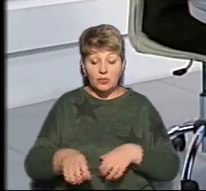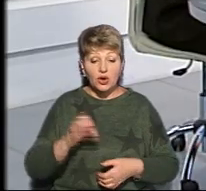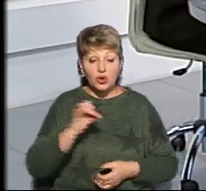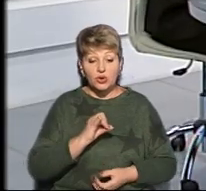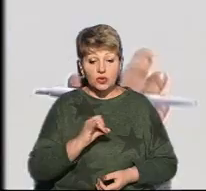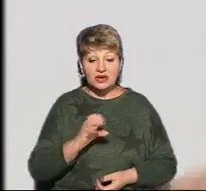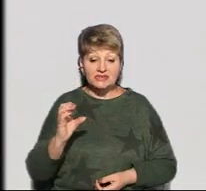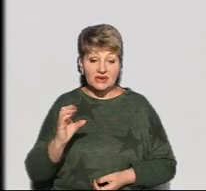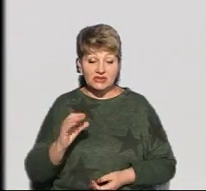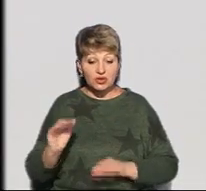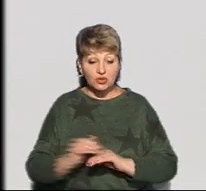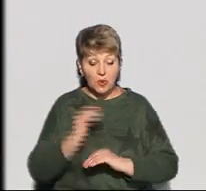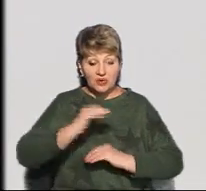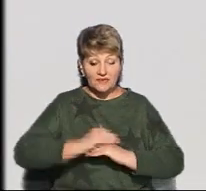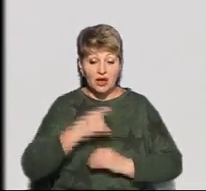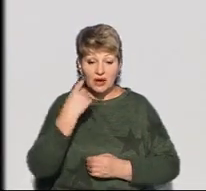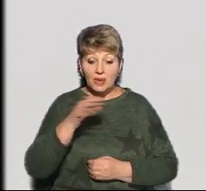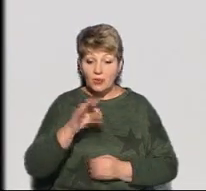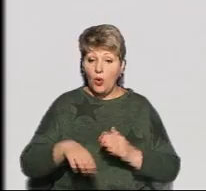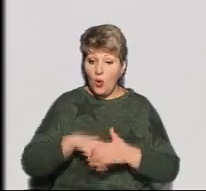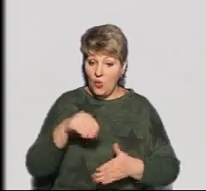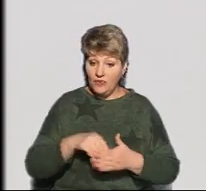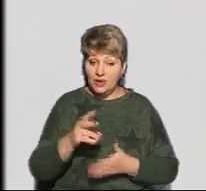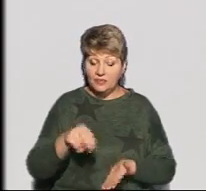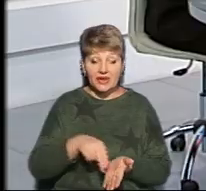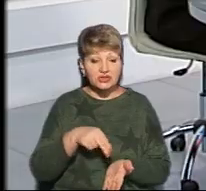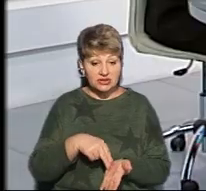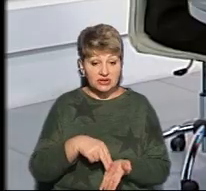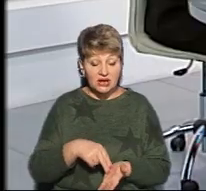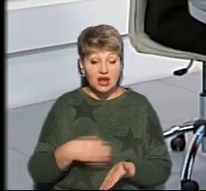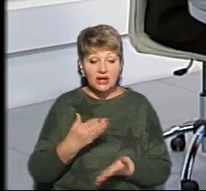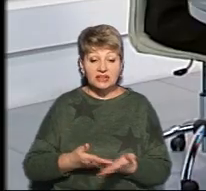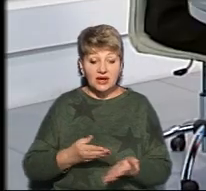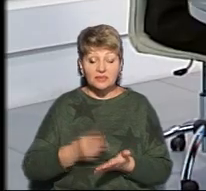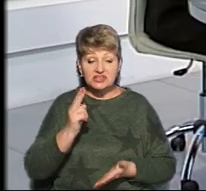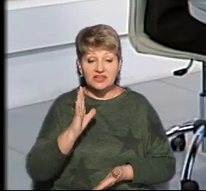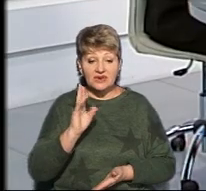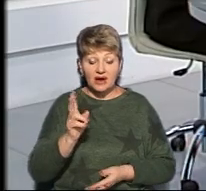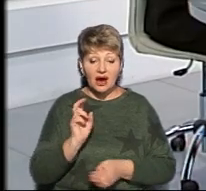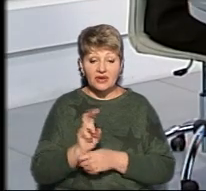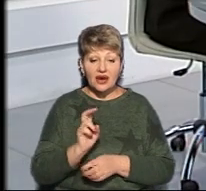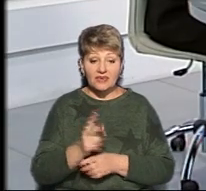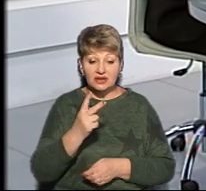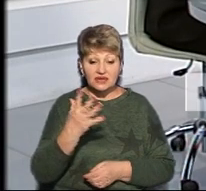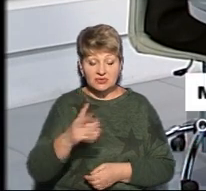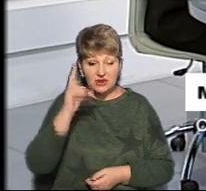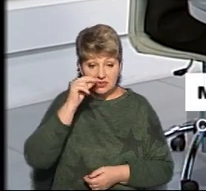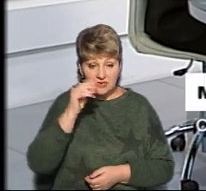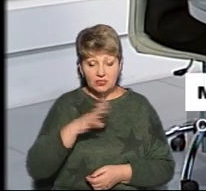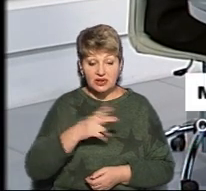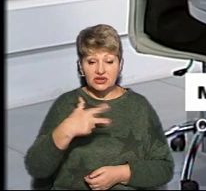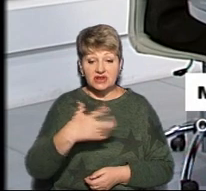вітаю. Добрий вечір. Говоримо про вибори. Про вибори на Черкащині. За даними ЦВК, явка виборців 25 жовтня на Черкащині